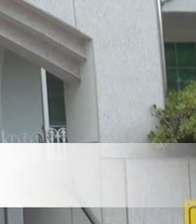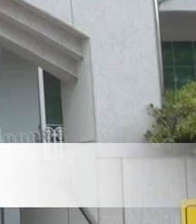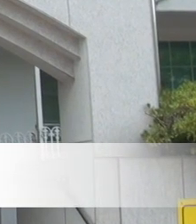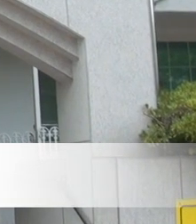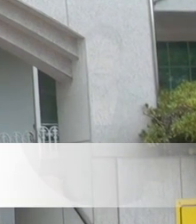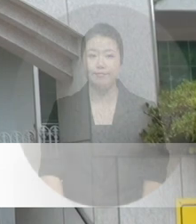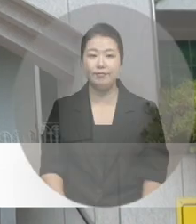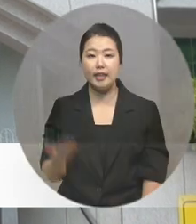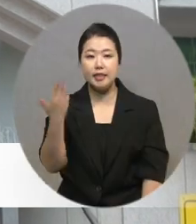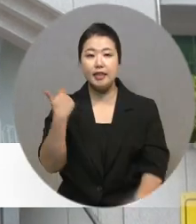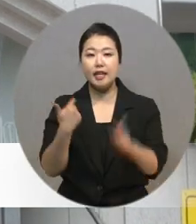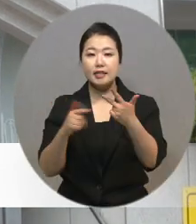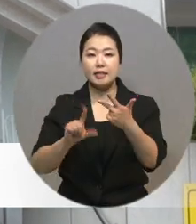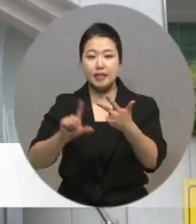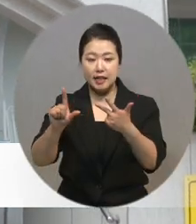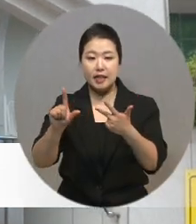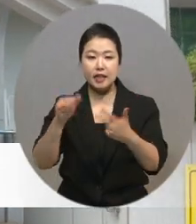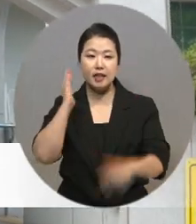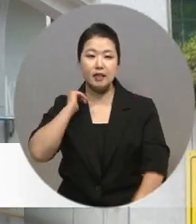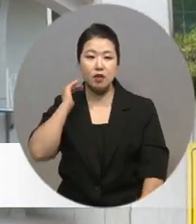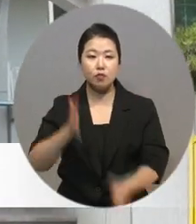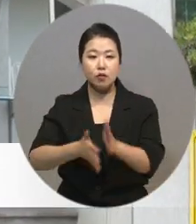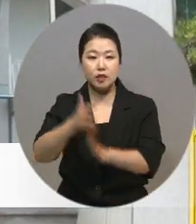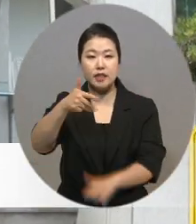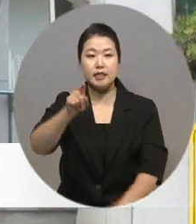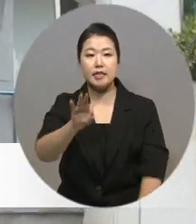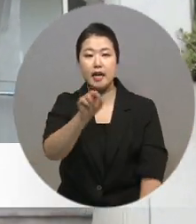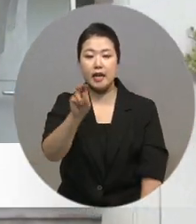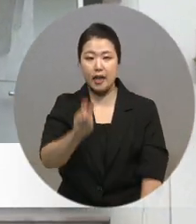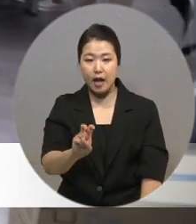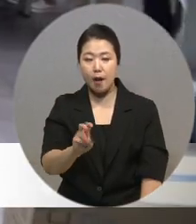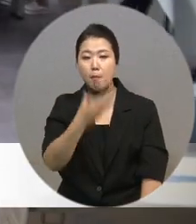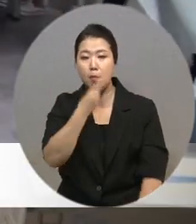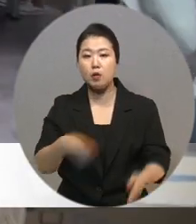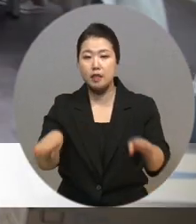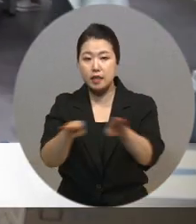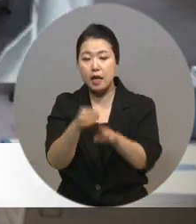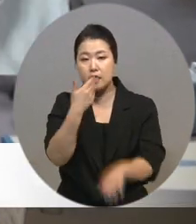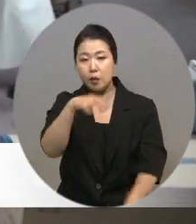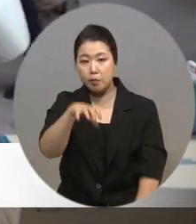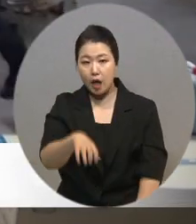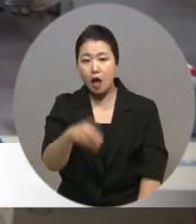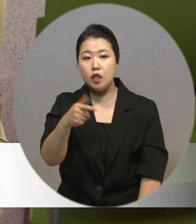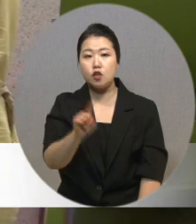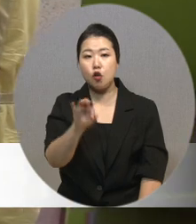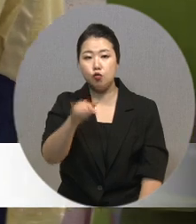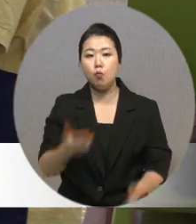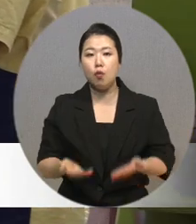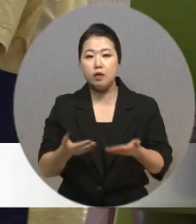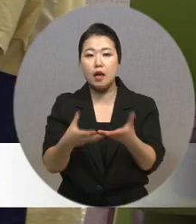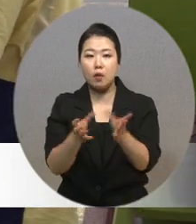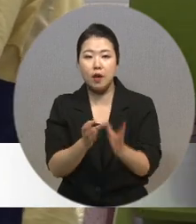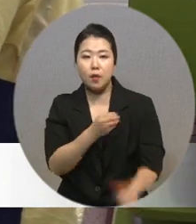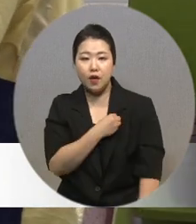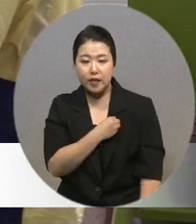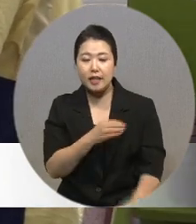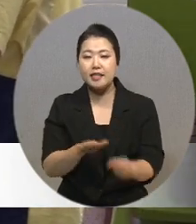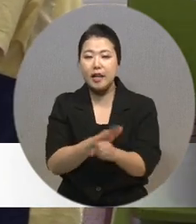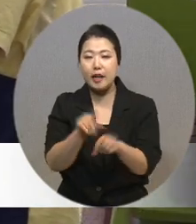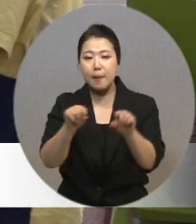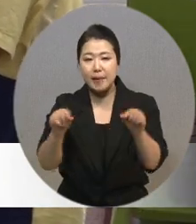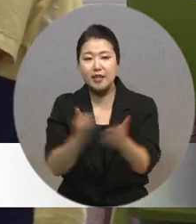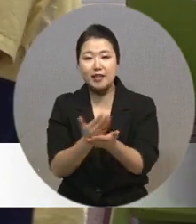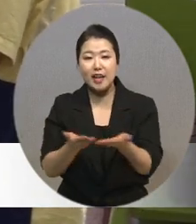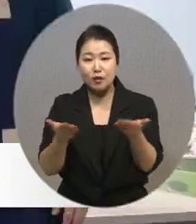지난 7일 의정부시 장함 종합 사회복 지간 식당입니다 청운 봉사의 회원들의 사랑의 반찬 나눔 재료